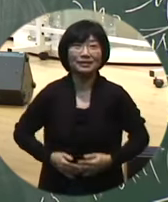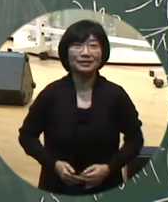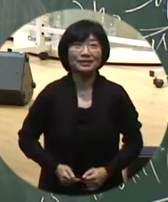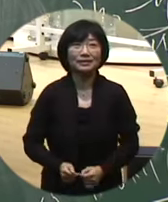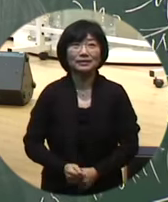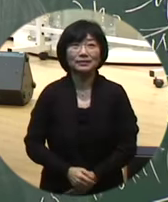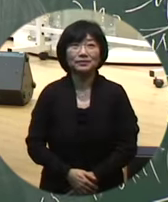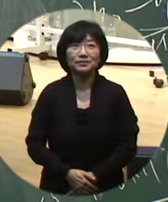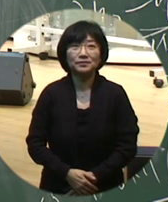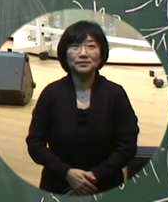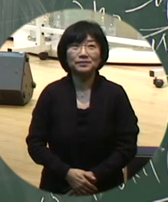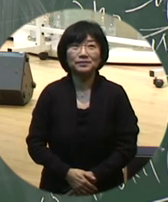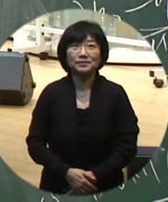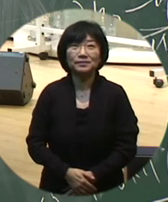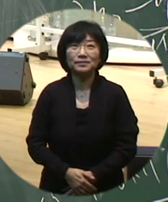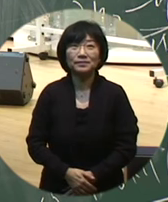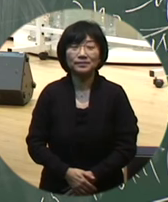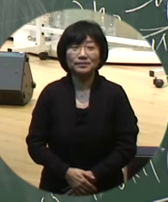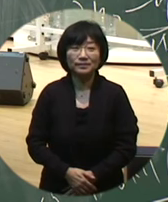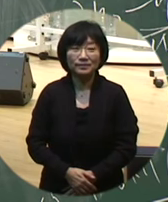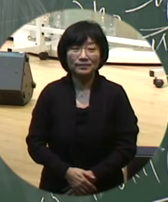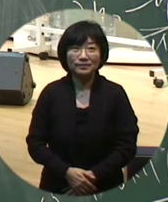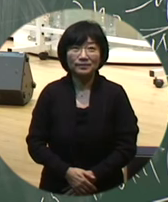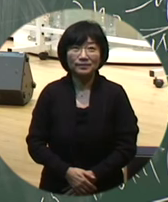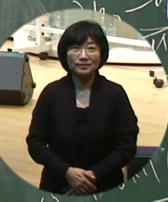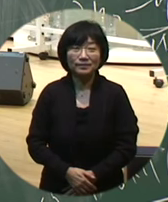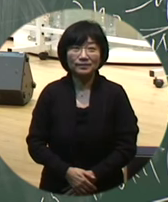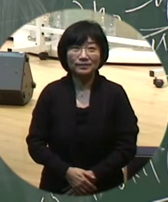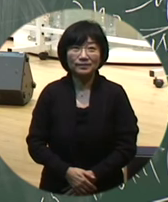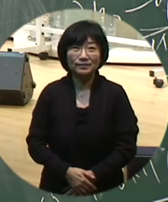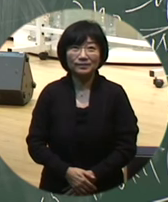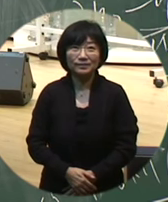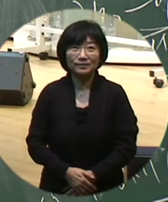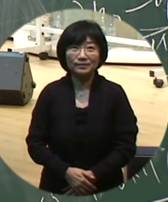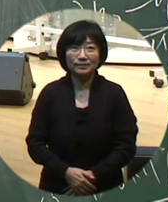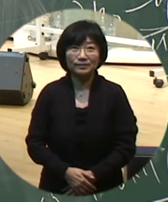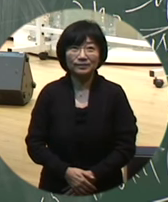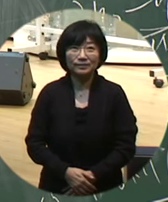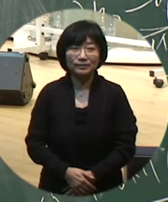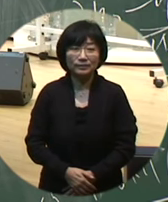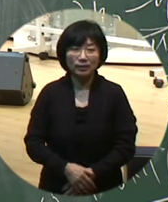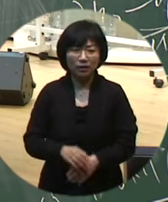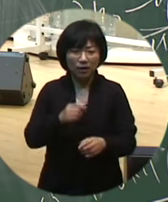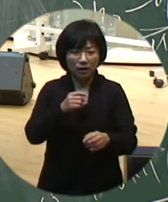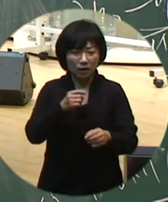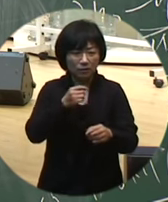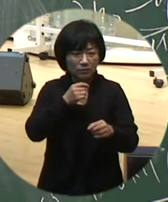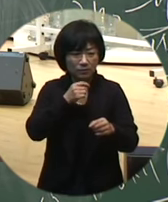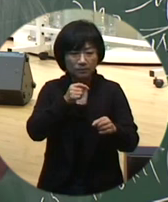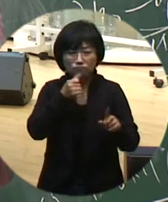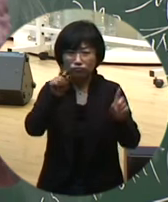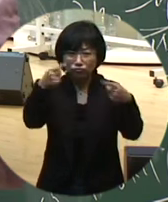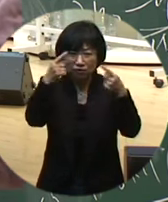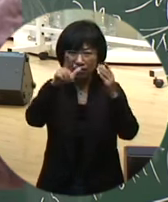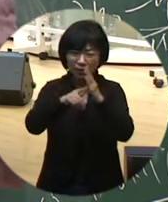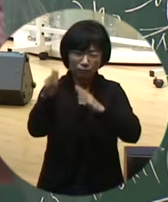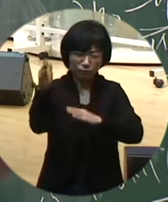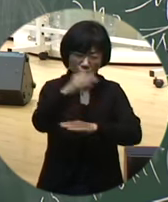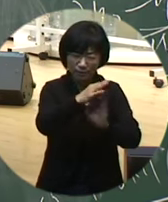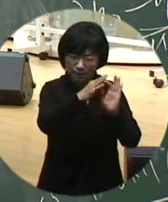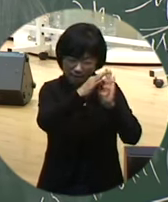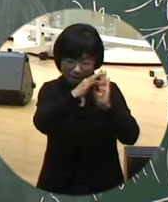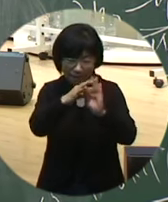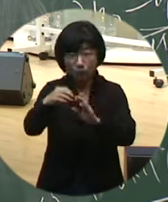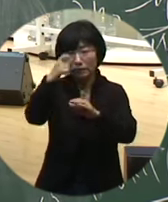Sedona, Arizona conference. 구정부터 계속 집회를 인도하고 계세요. And from the Lunar New Year straight, he's just been